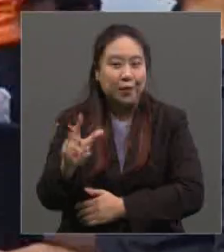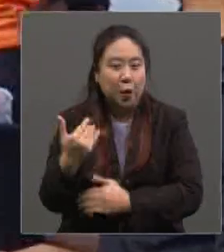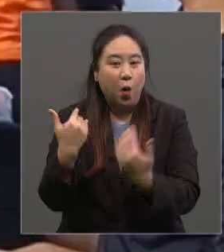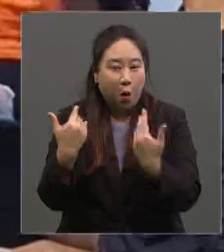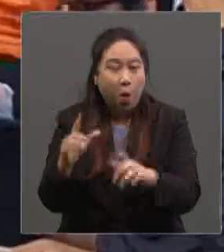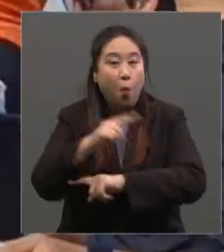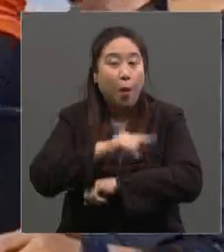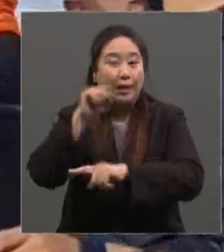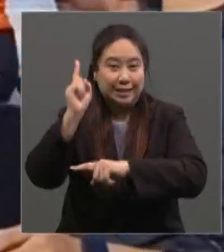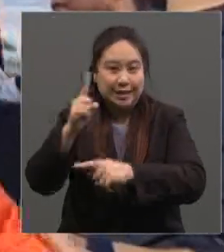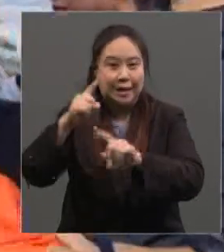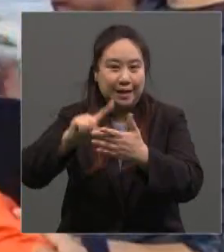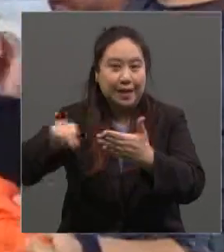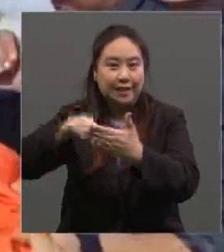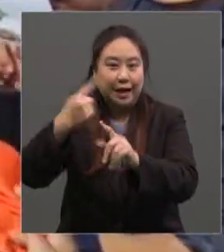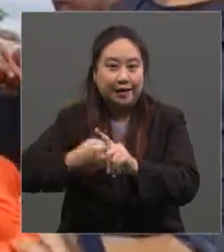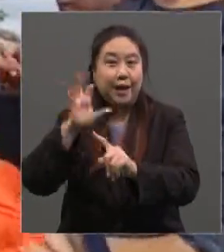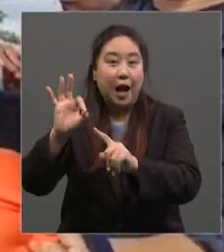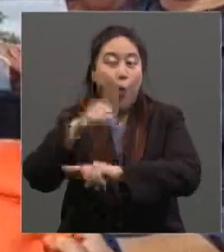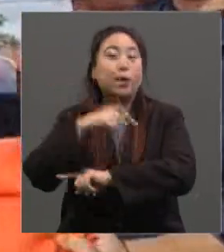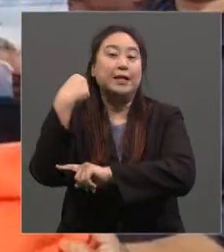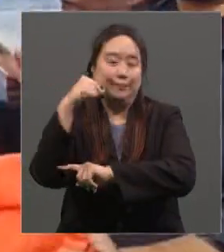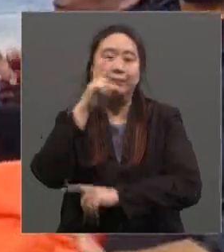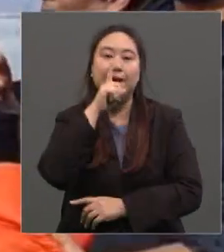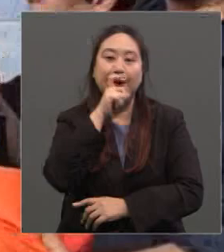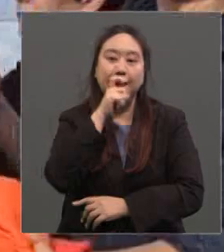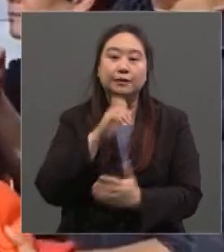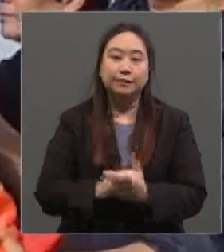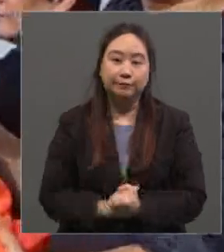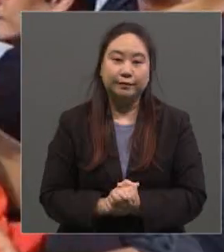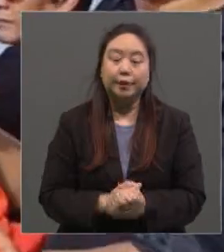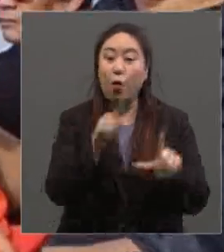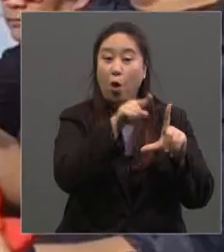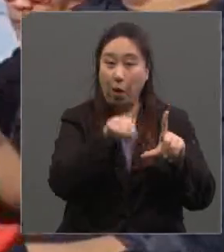มีการเลือกตั้งในวันที่ 10กันยายนตรงกับวันอาทิตย์นะฮะ